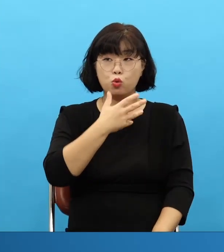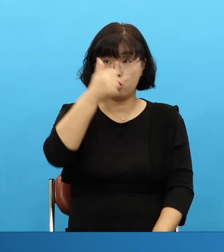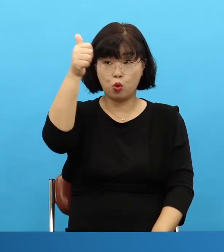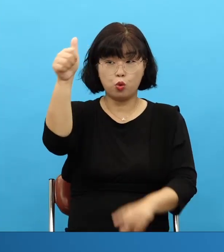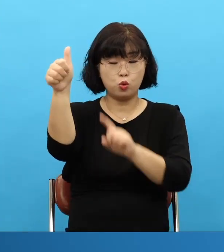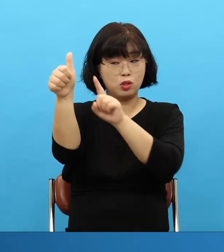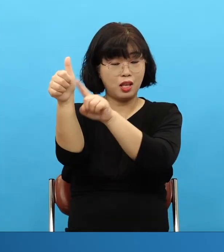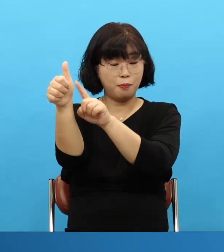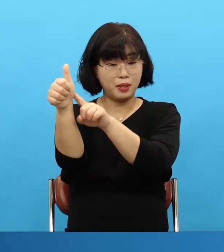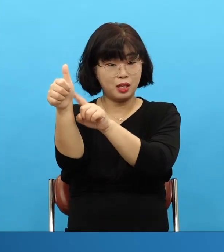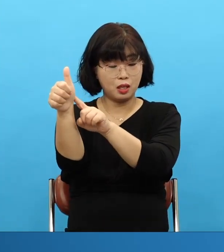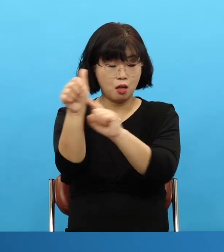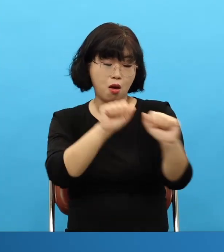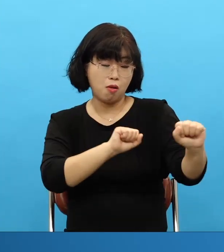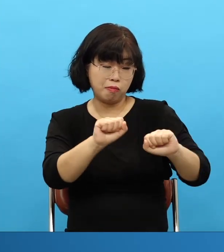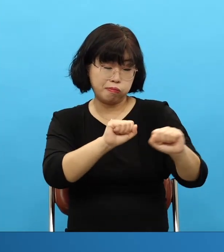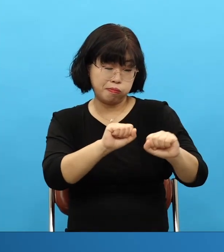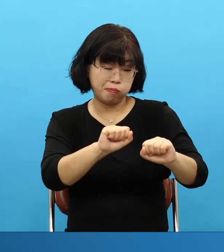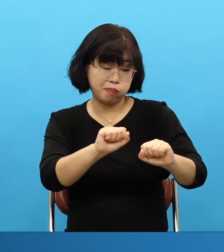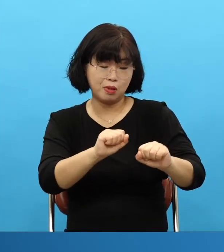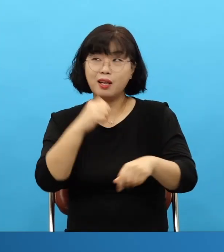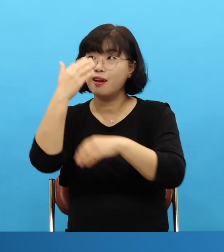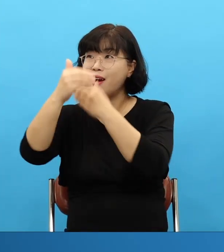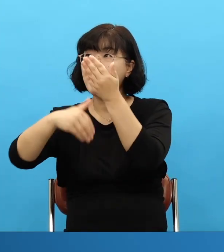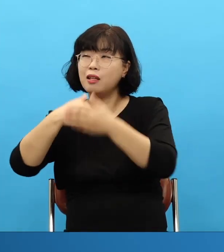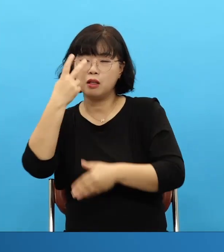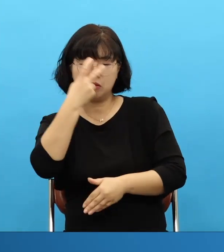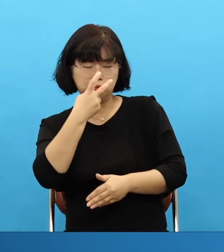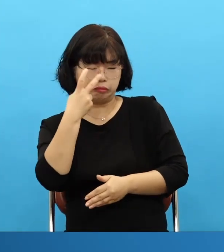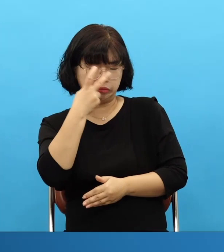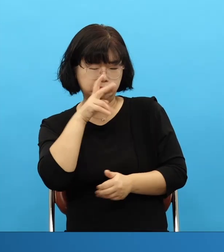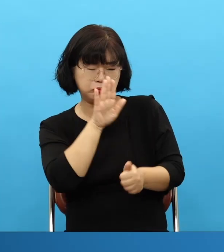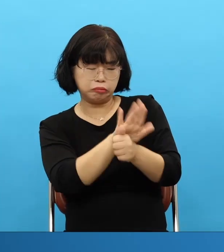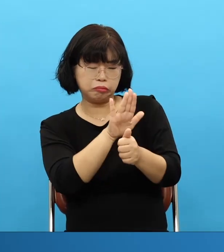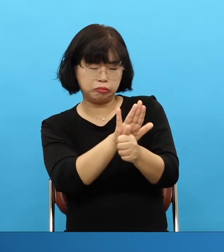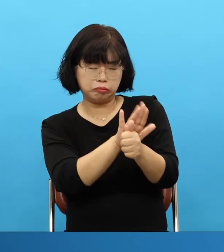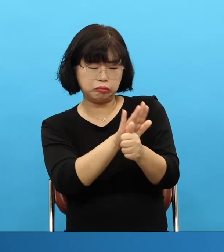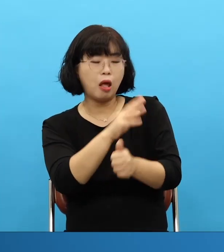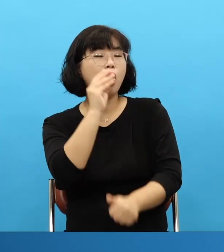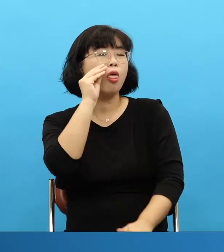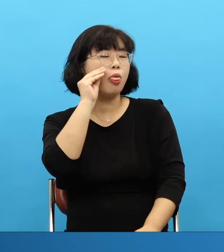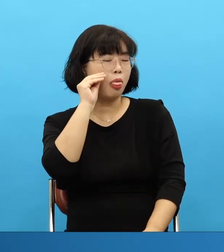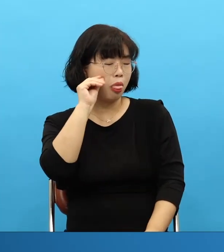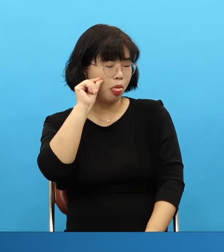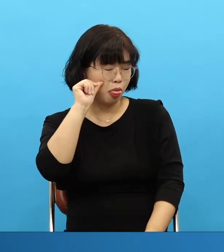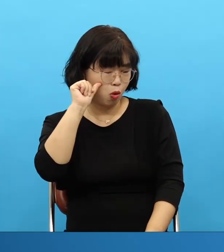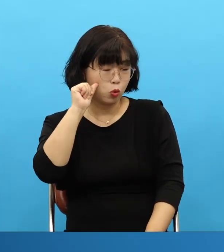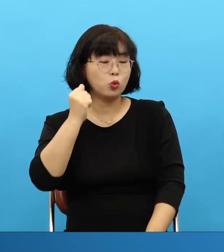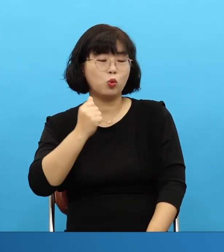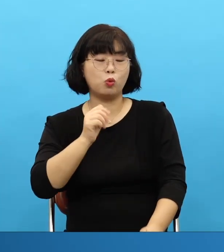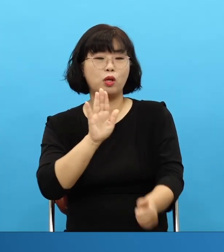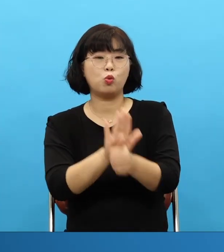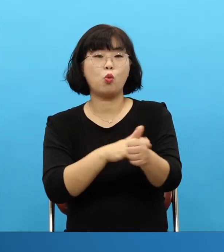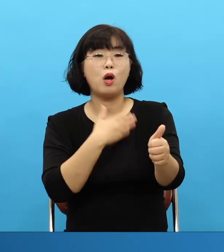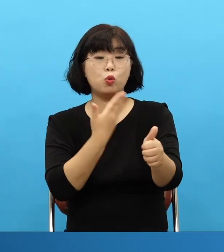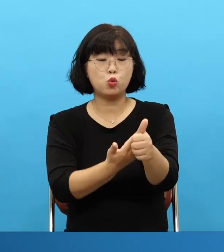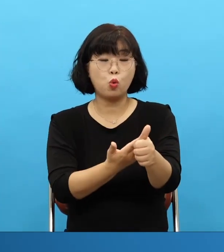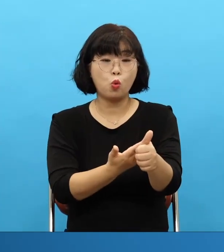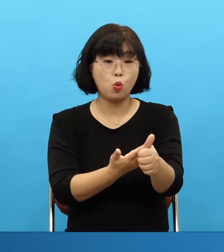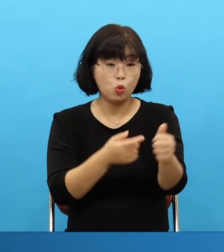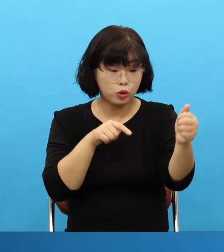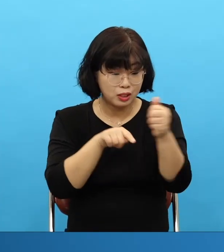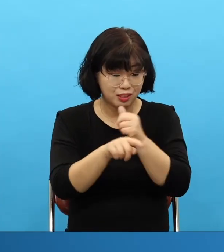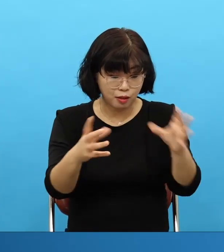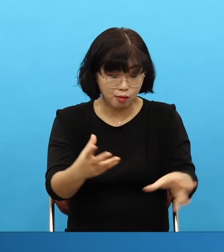요셉이 하는 모든 일을 하나님이 형통케 하셨다. 하나님 나라의 일이에요. And God allowed all the things that Joseph did to prosper. That's